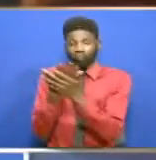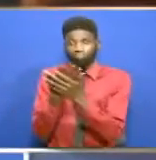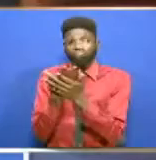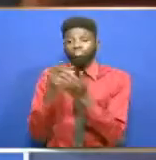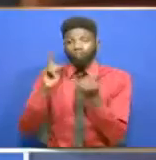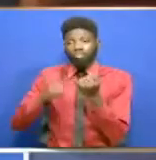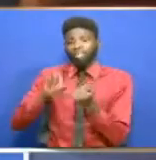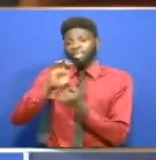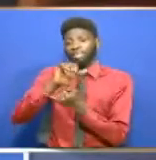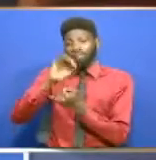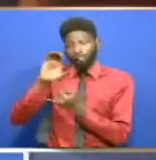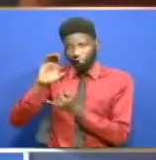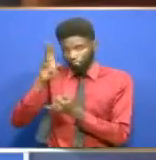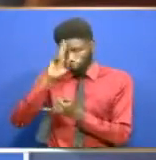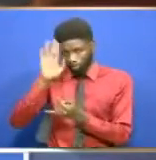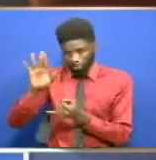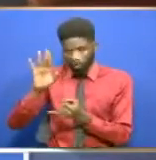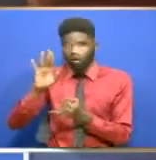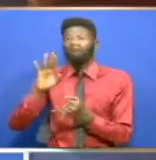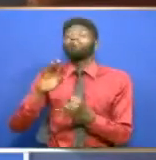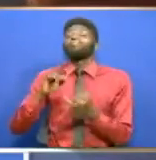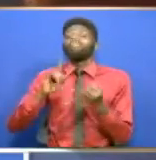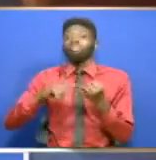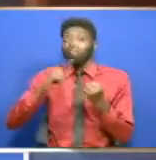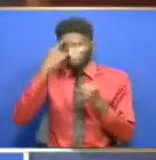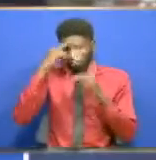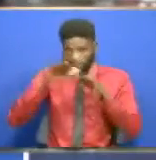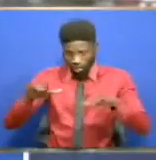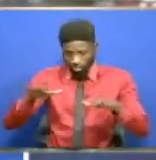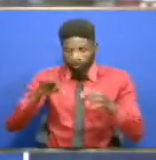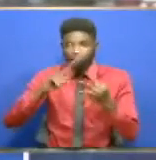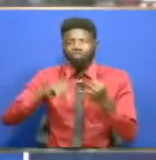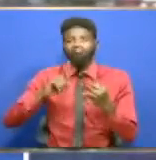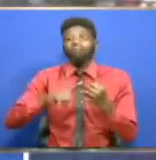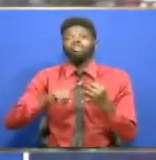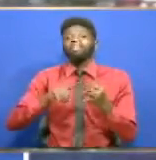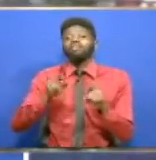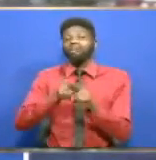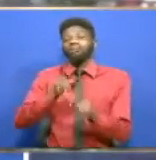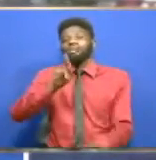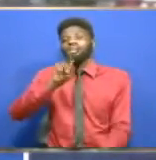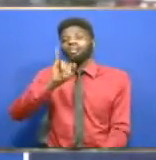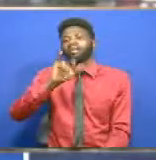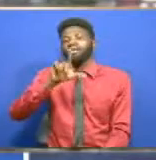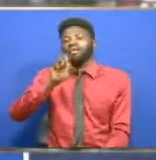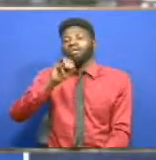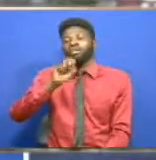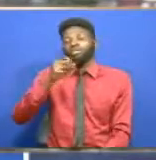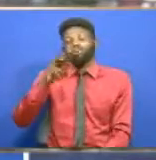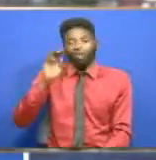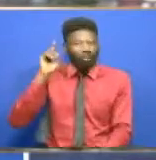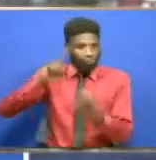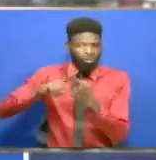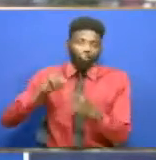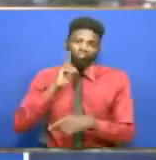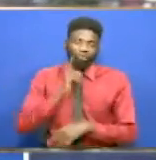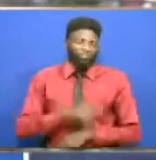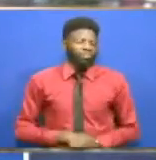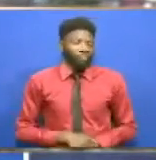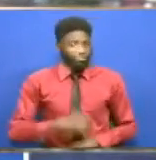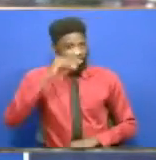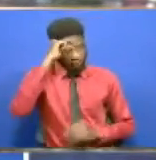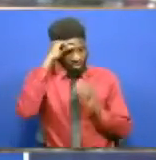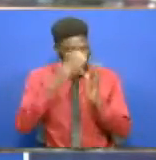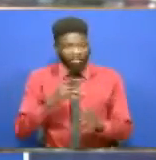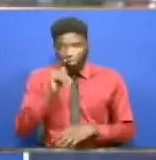kupambana na ufisadi, Parklands na Kileleshwa hadi kesho. Gavana wa Tharaka Nithi Muthomi Njuki pamoja na washtakiwa wengine